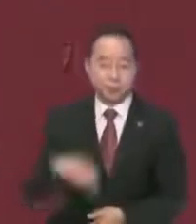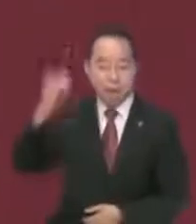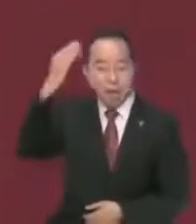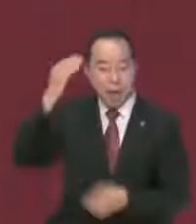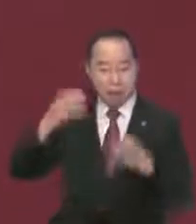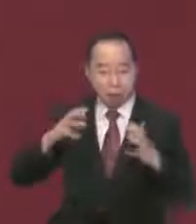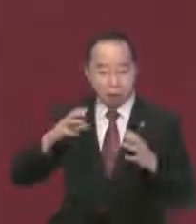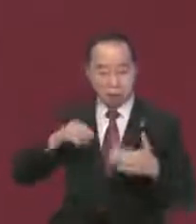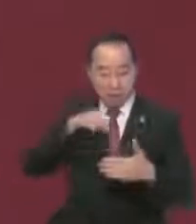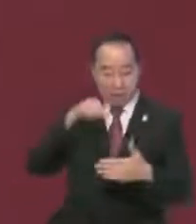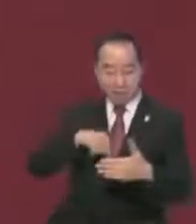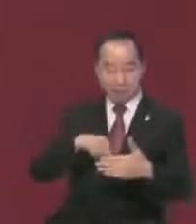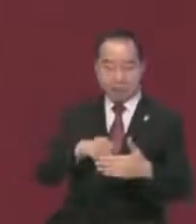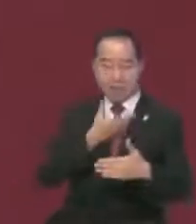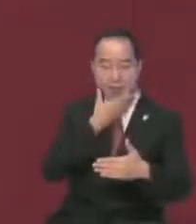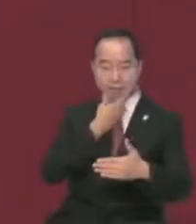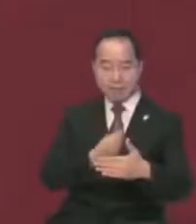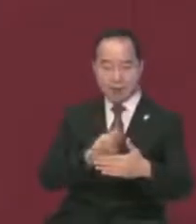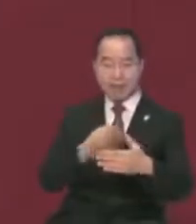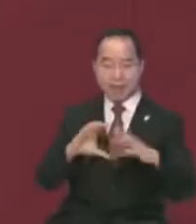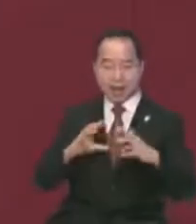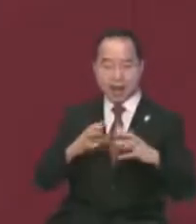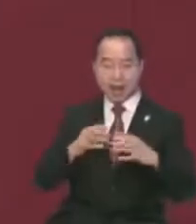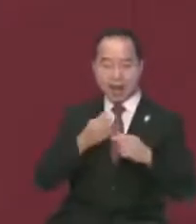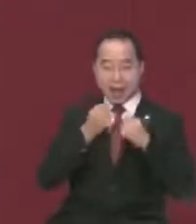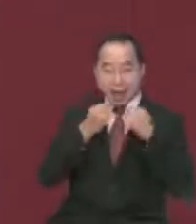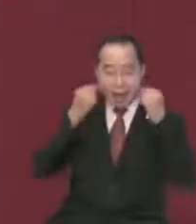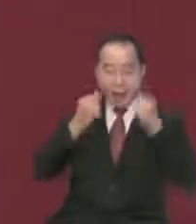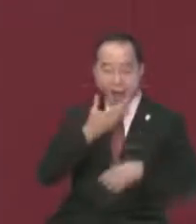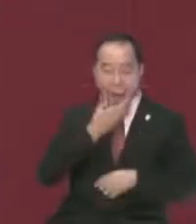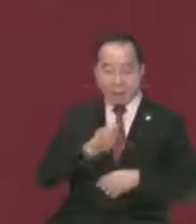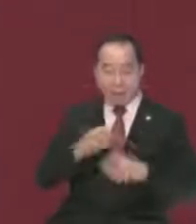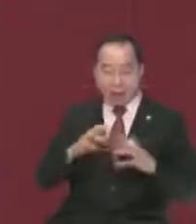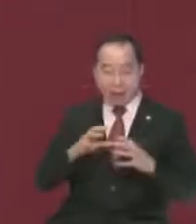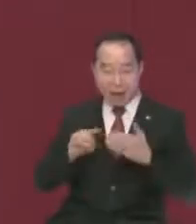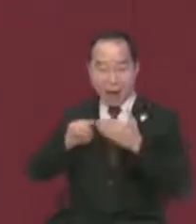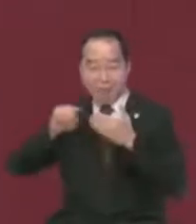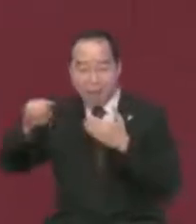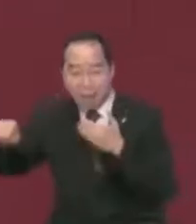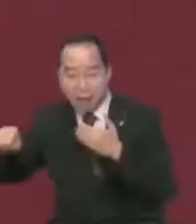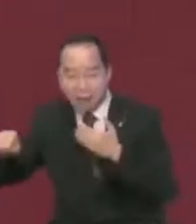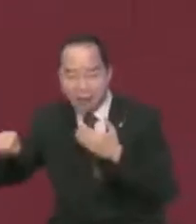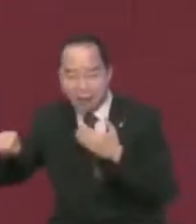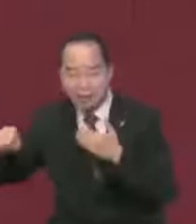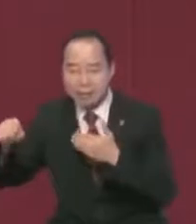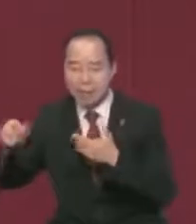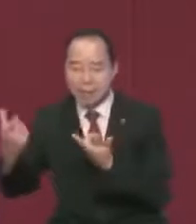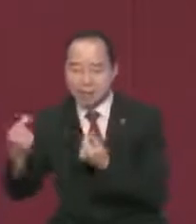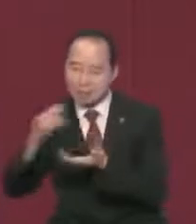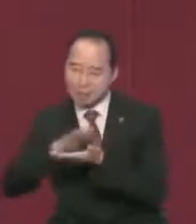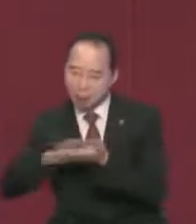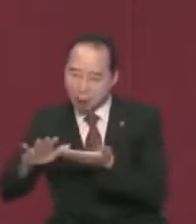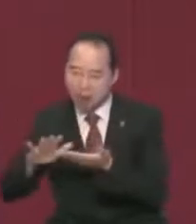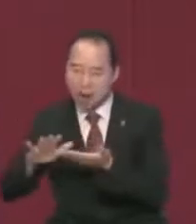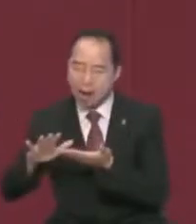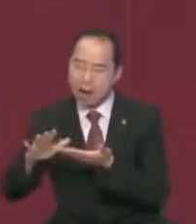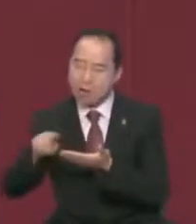대한민국이 안으로는 함께 행복한 나라, 밖으로는 평화를 이루며 인류에 공헌하는 나라로 발전하도록